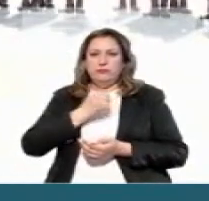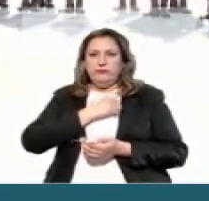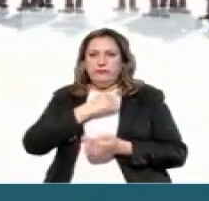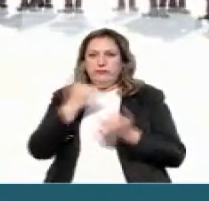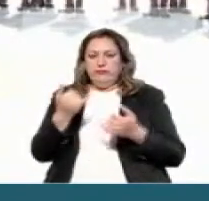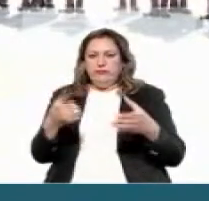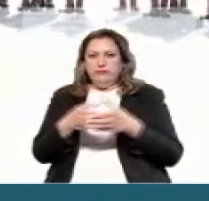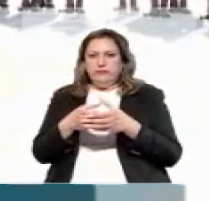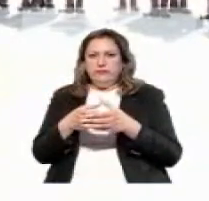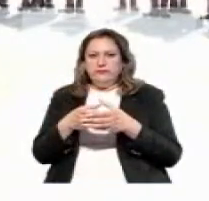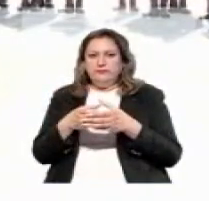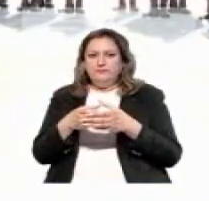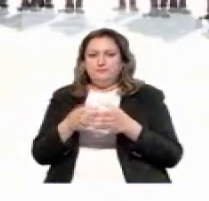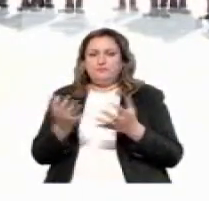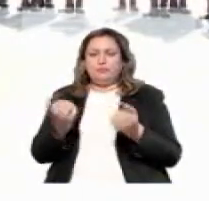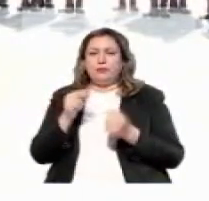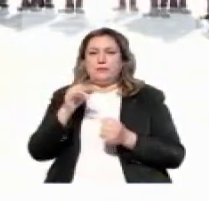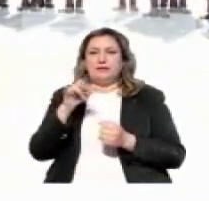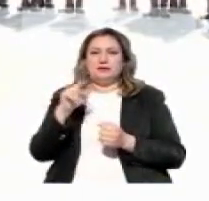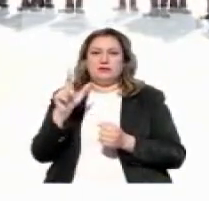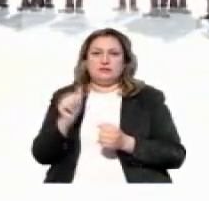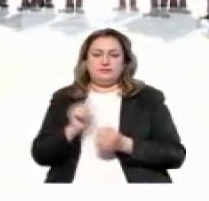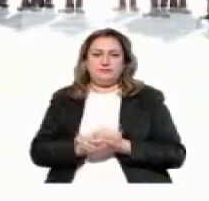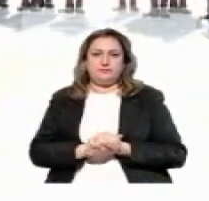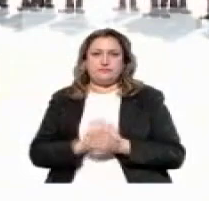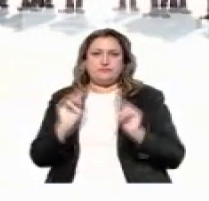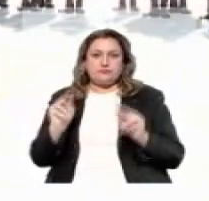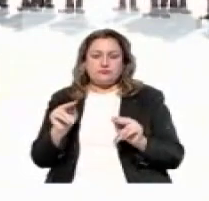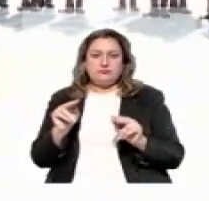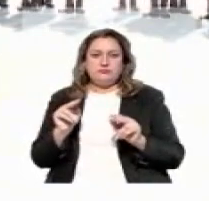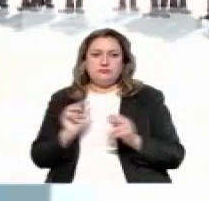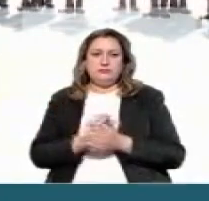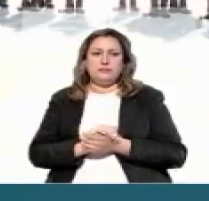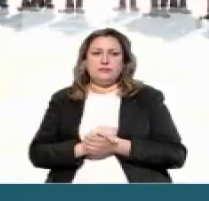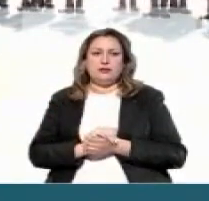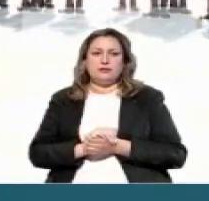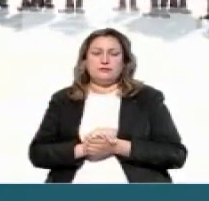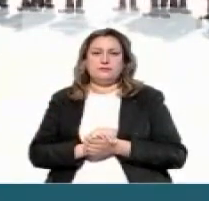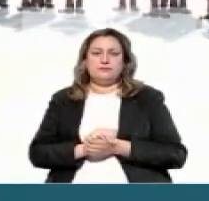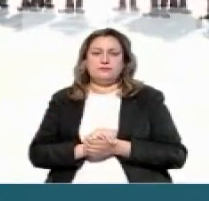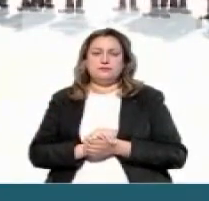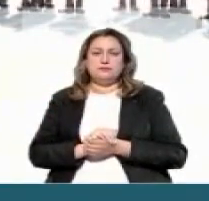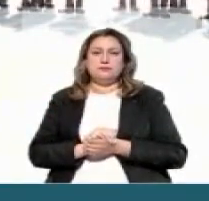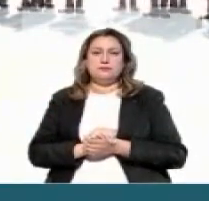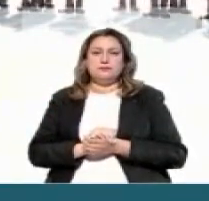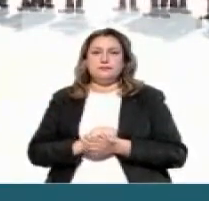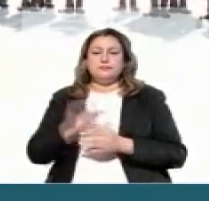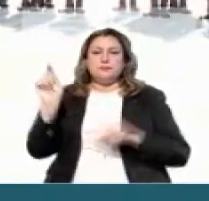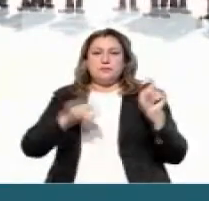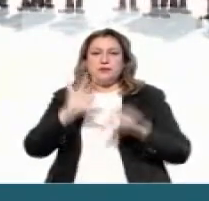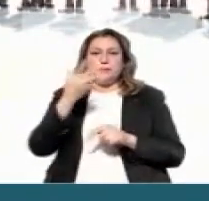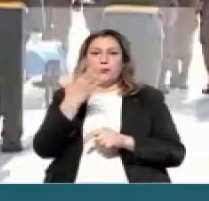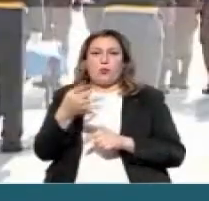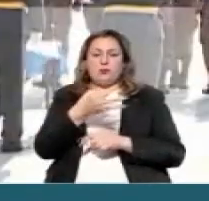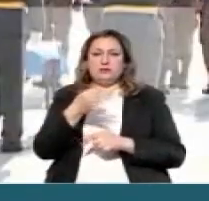жатыр. Біздің әскери бөлімге 5 облыстан келіп тұр. 188 сарбаз ант